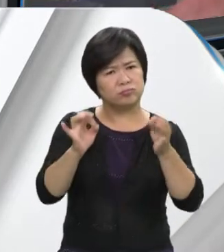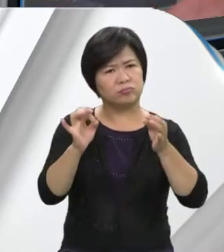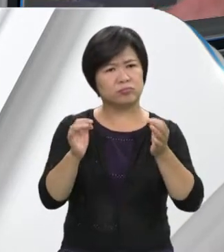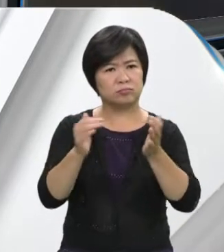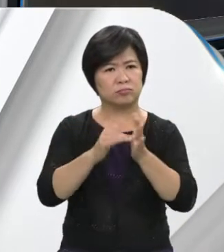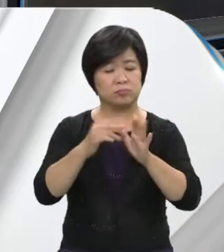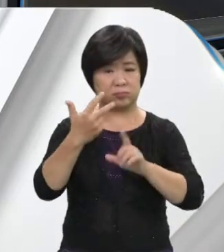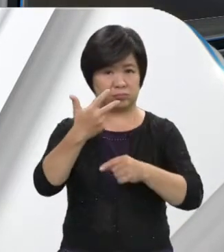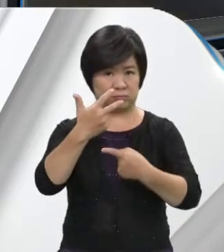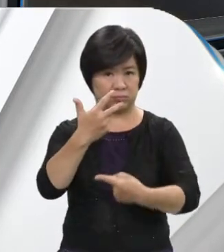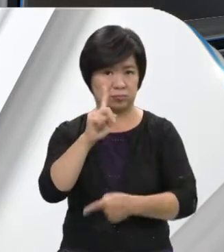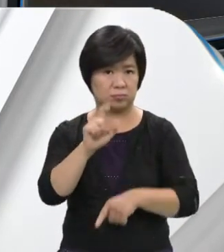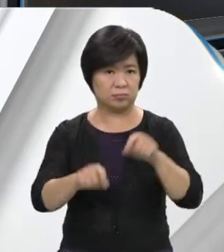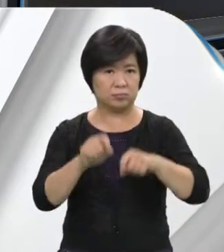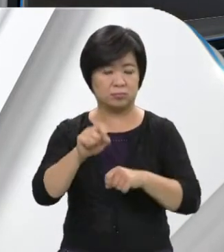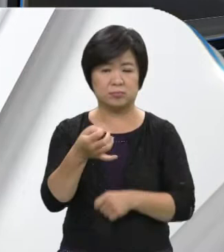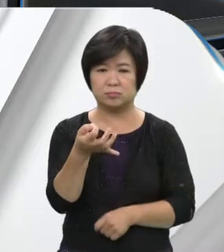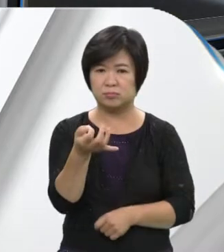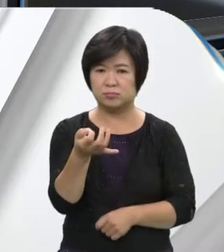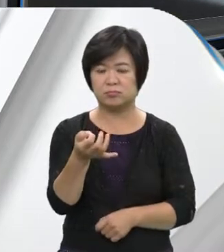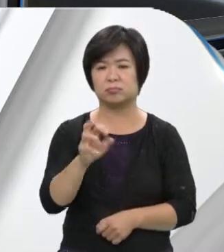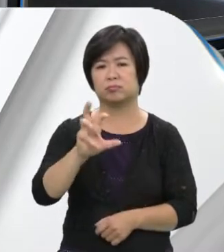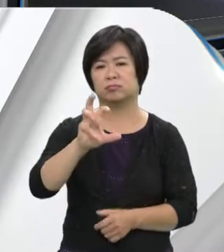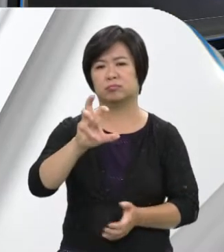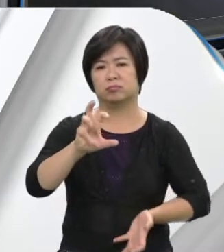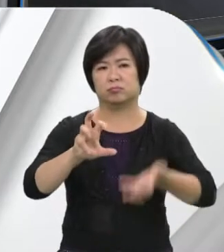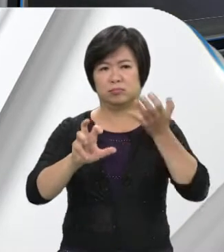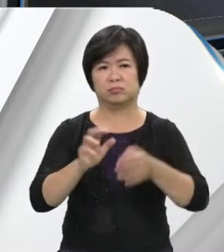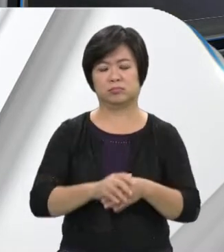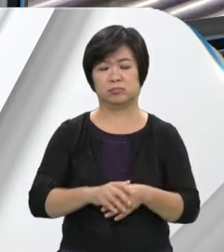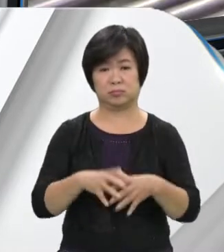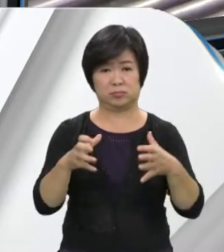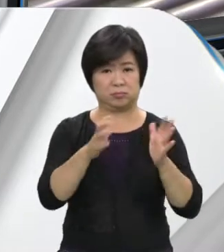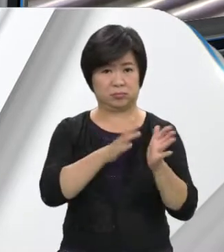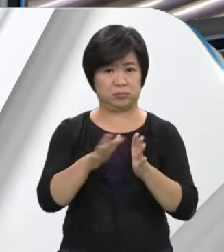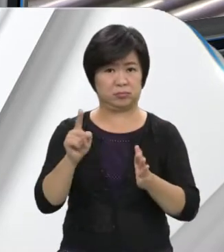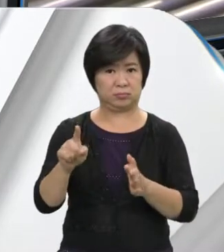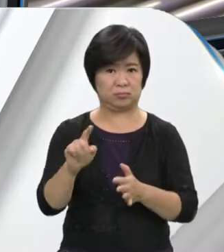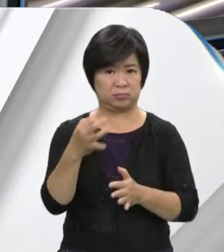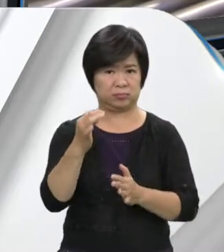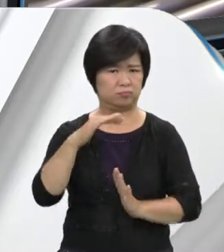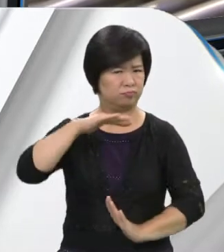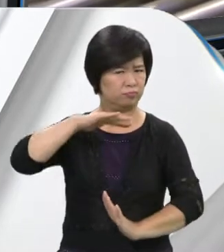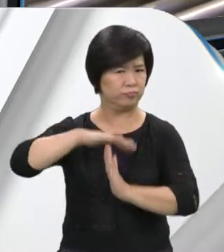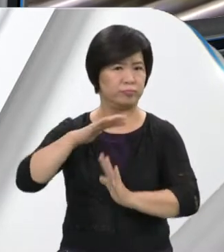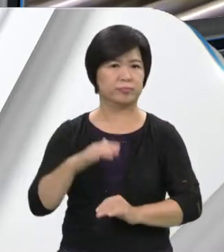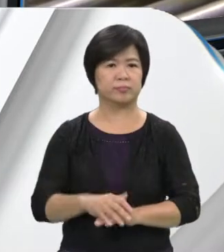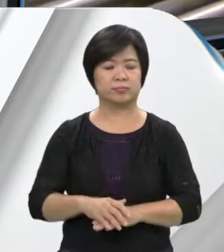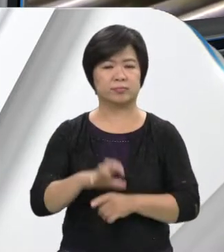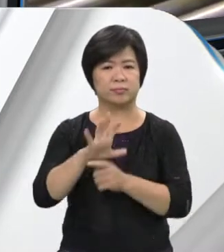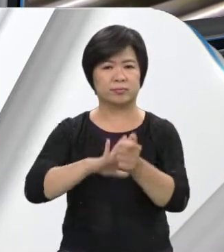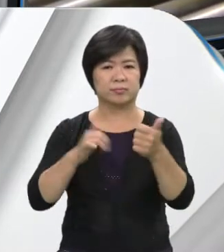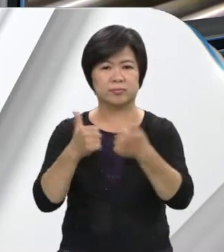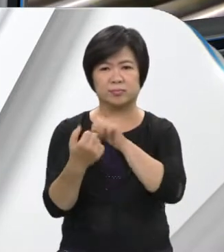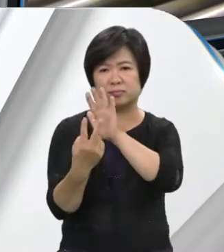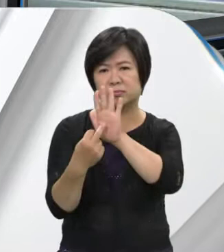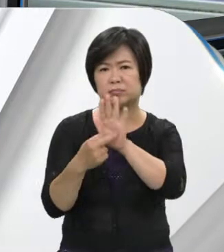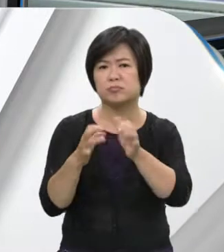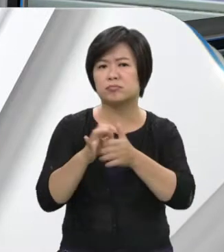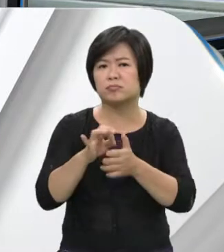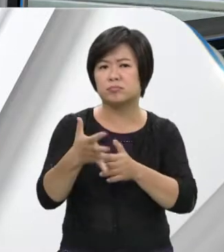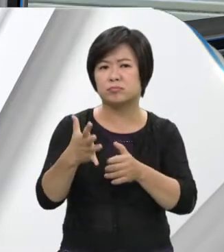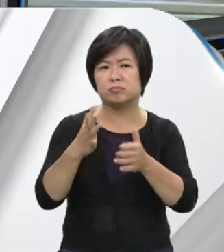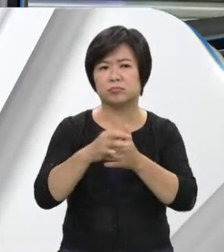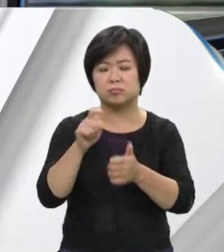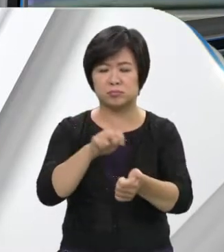青年组织达贡金已经超过80万元，是独立下地主家个上限。农会会主讲，因为底下有